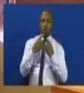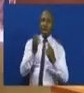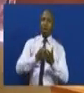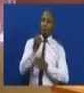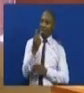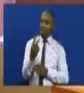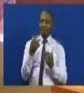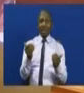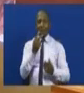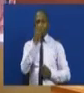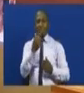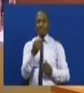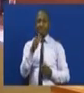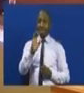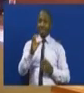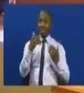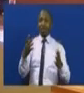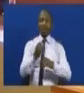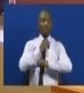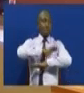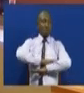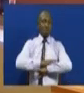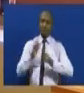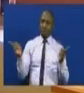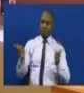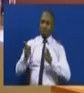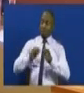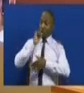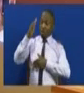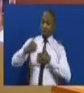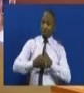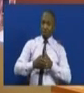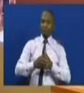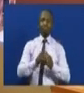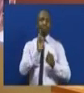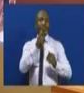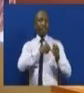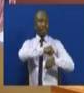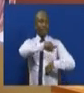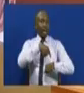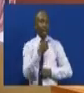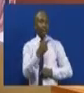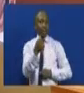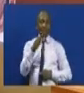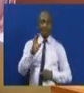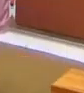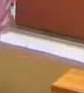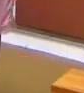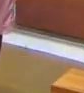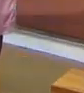Na mtazamaji wa TBC Aridhio, kwa sasa tupate mapumziko mafupi, na tukirejea tutakuwa katika saa ya pili ya TBC Aridhio.